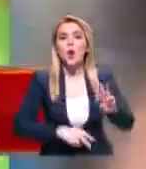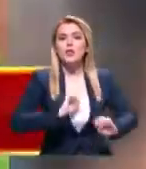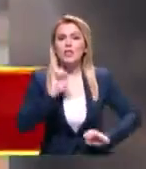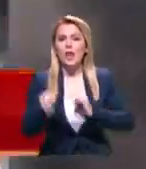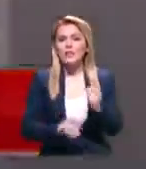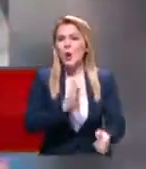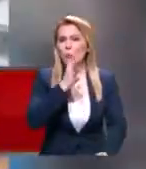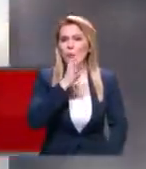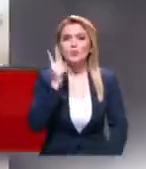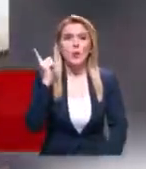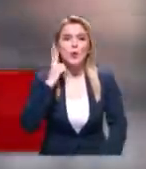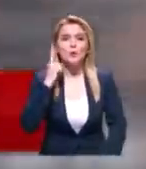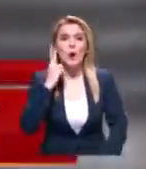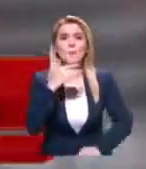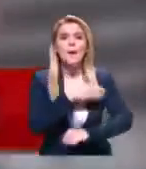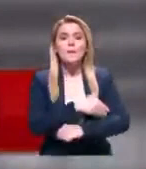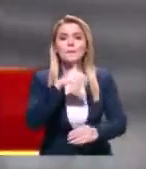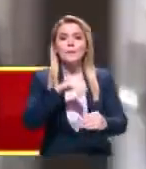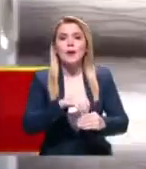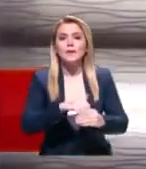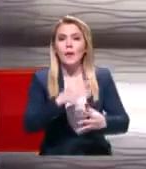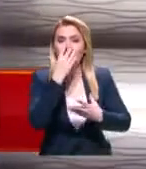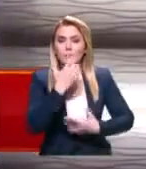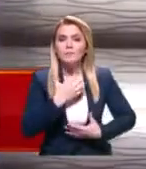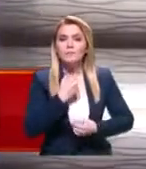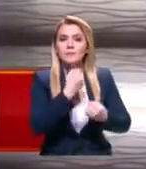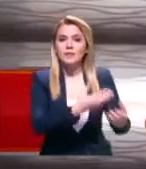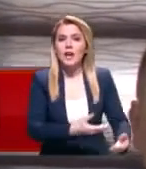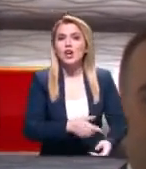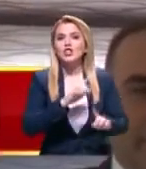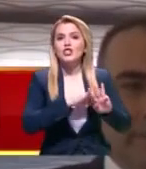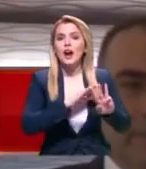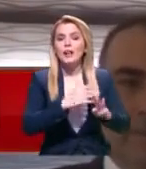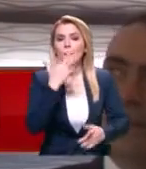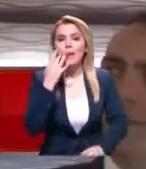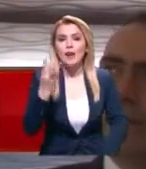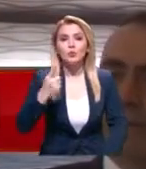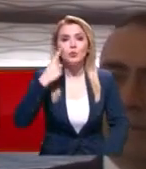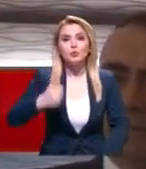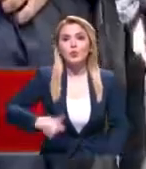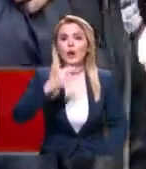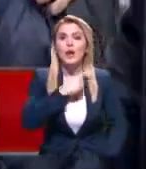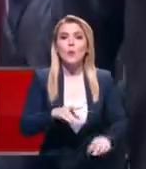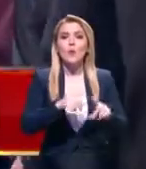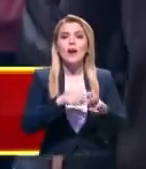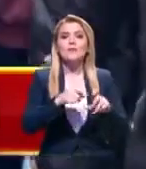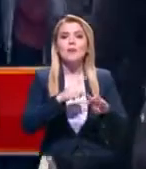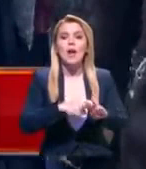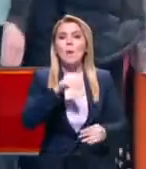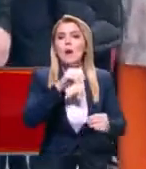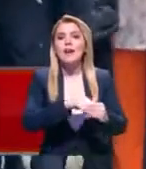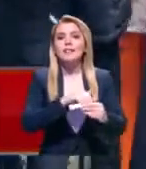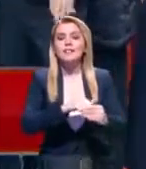zaten biliniyordu. Memleket Partisi'ne gönül verenlerin işareti de belli oldu. Cumhurbaşkanı adayı Muharrem İnce partisinin